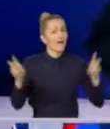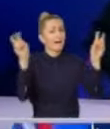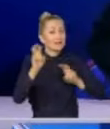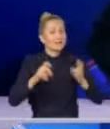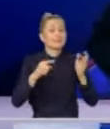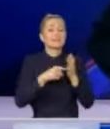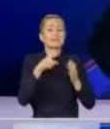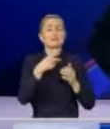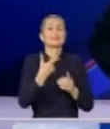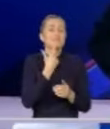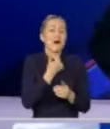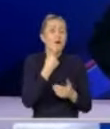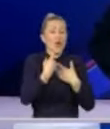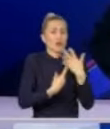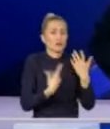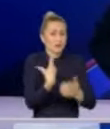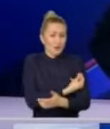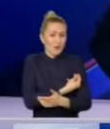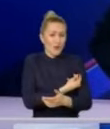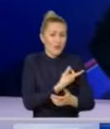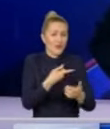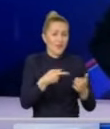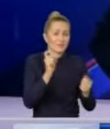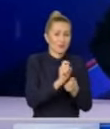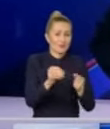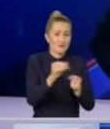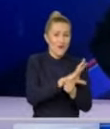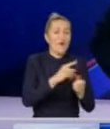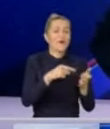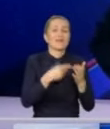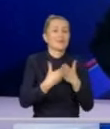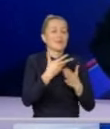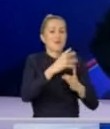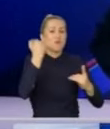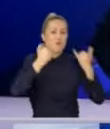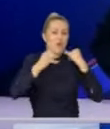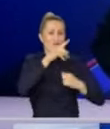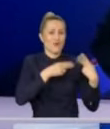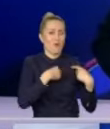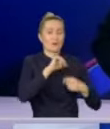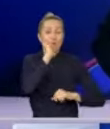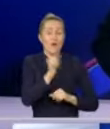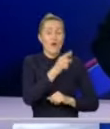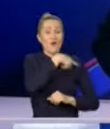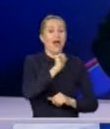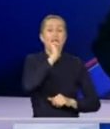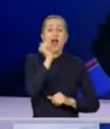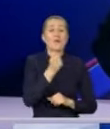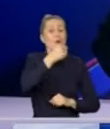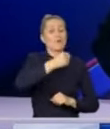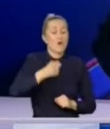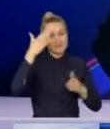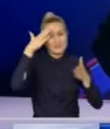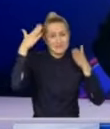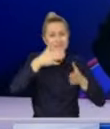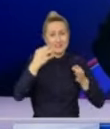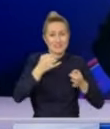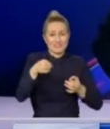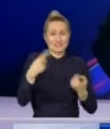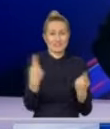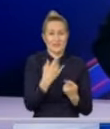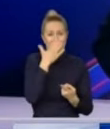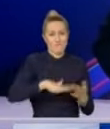niewystarczającą liczbą szczepionek na COVID-19, co jest efektem błędów Komisji Europejskiej, europosłowie po raz kolejny zajęli się dziś sytuacją w Polsce